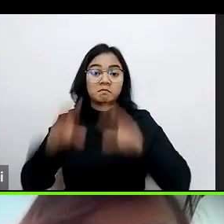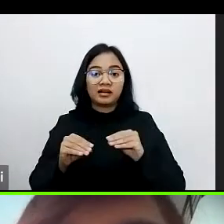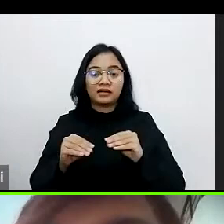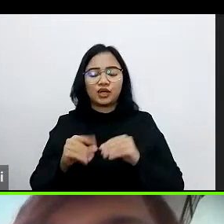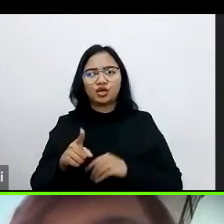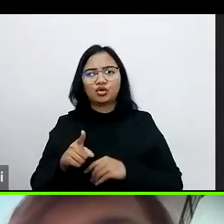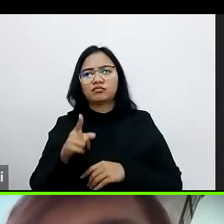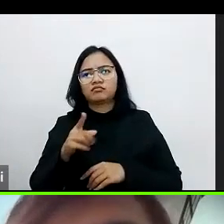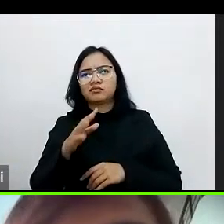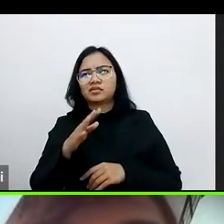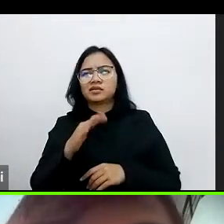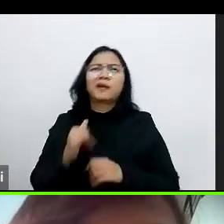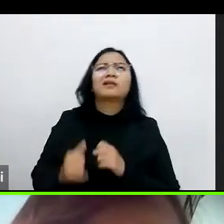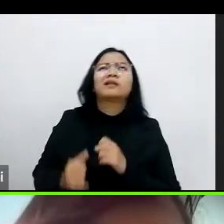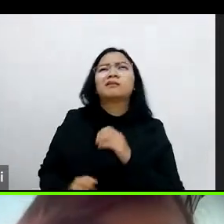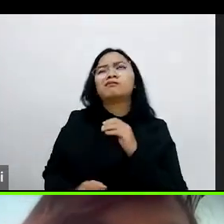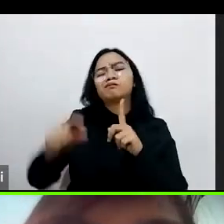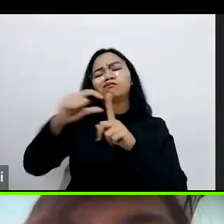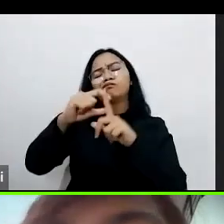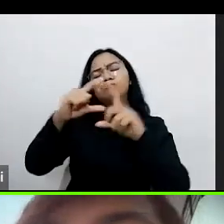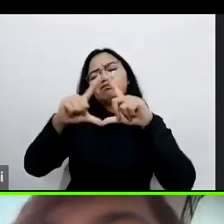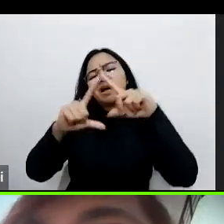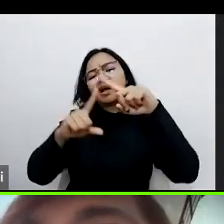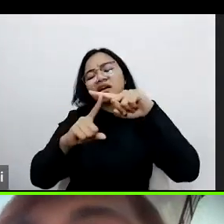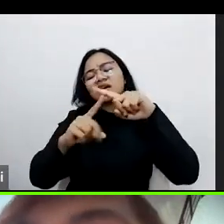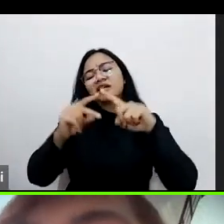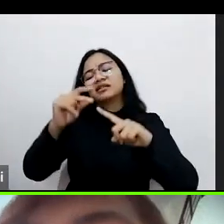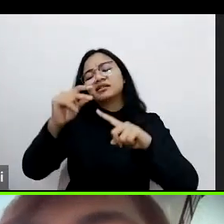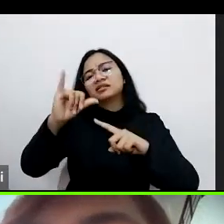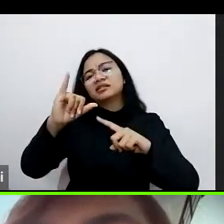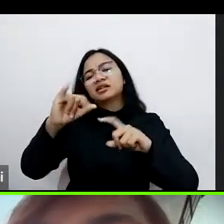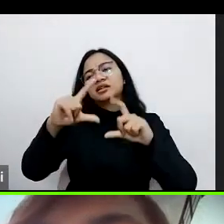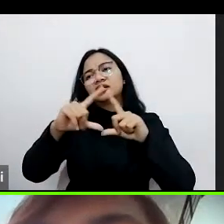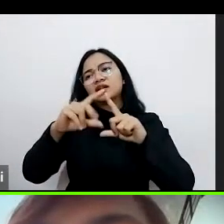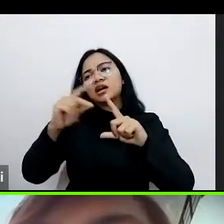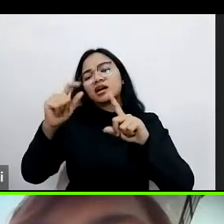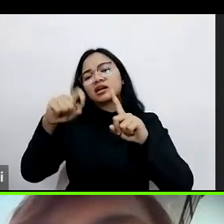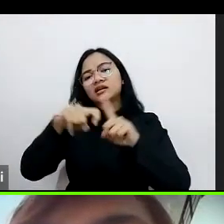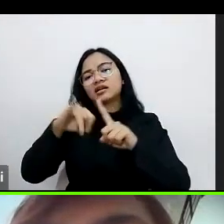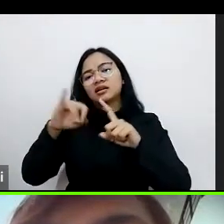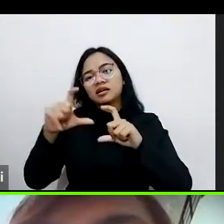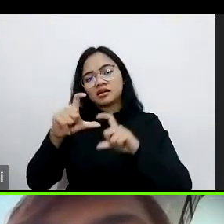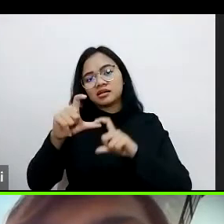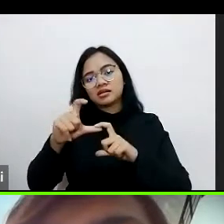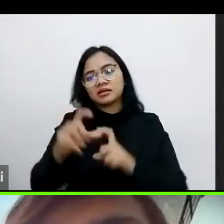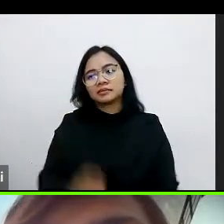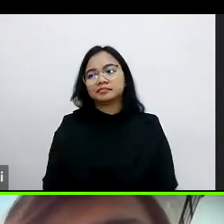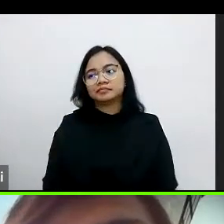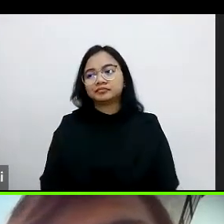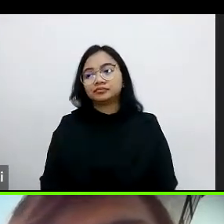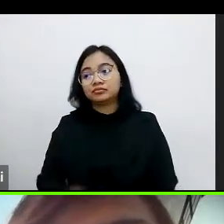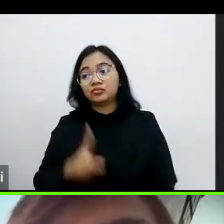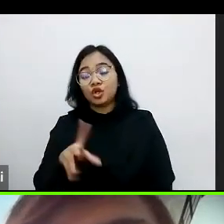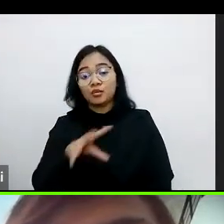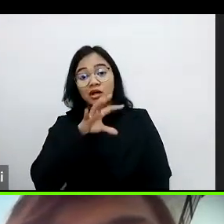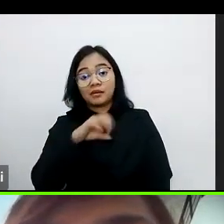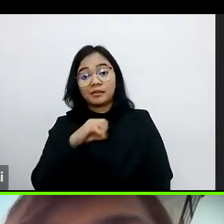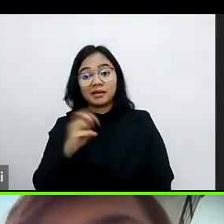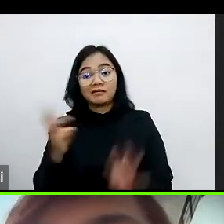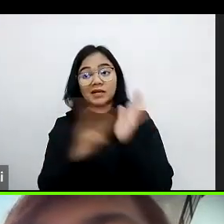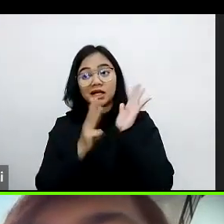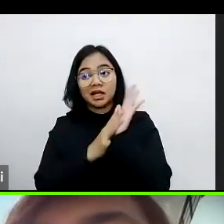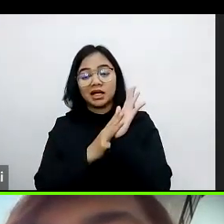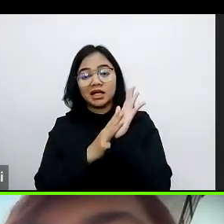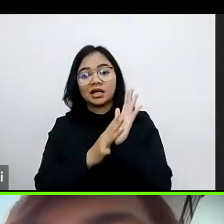patriarkis gitu dan juga seksis gitu ya, seperti itu. Nah, kalau apa ya, mengambil kasus di